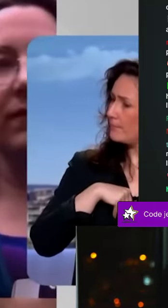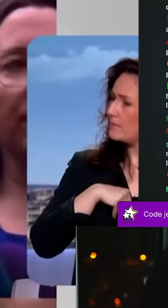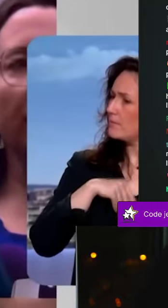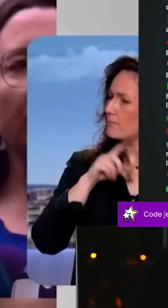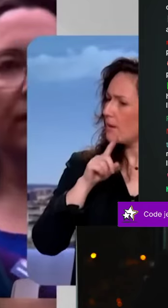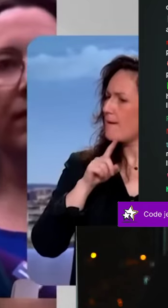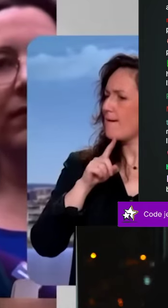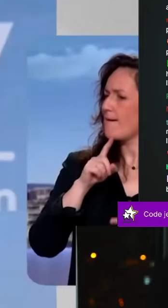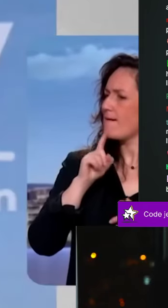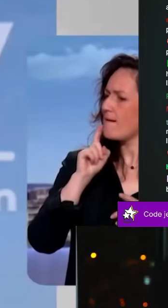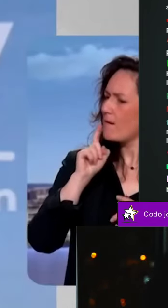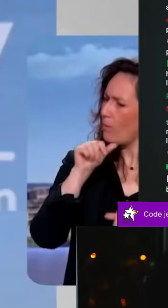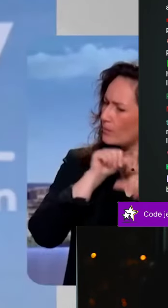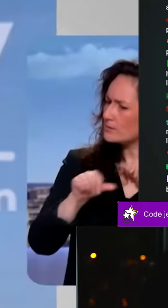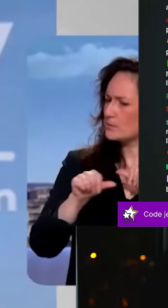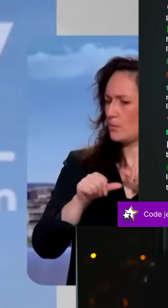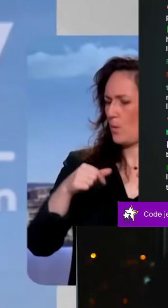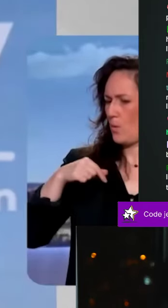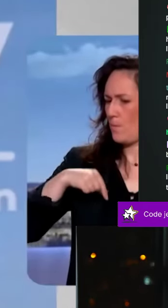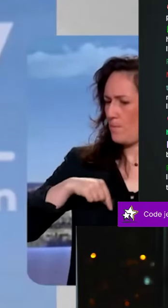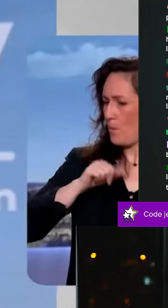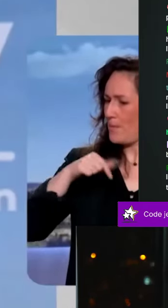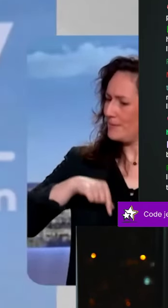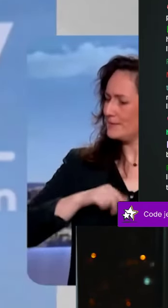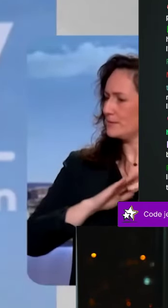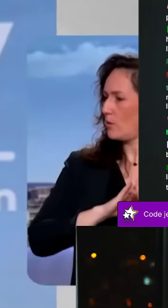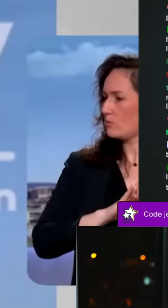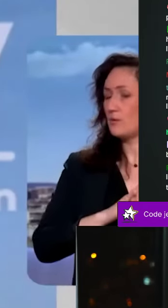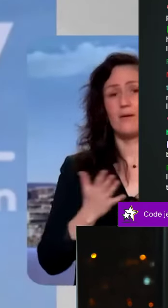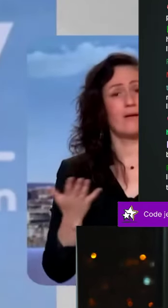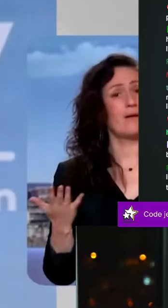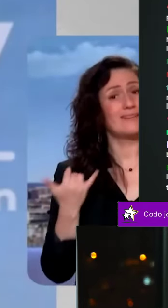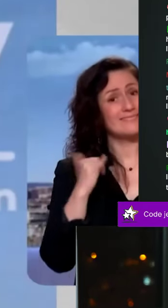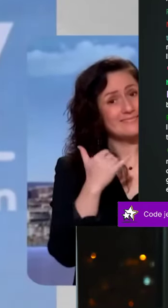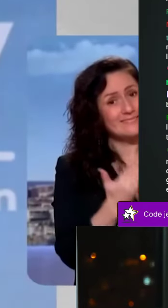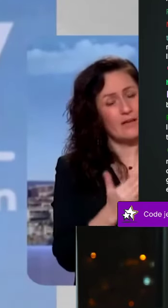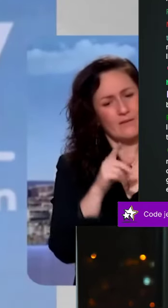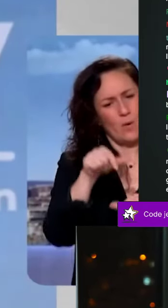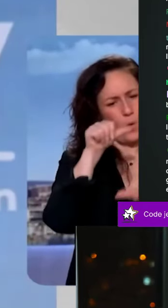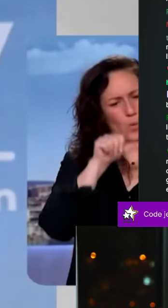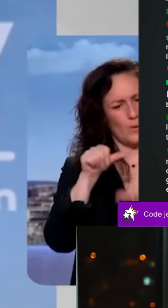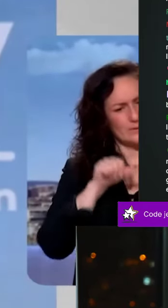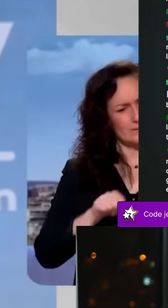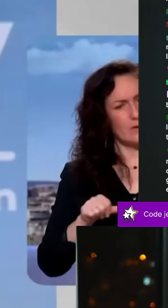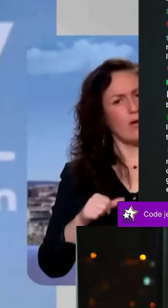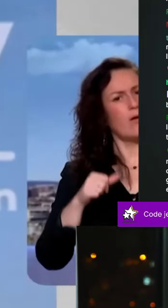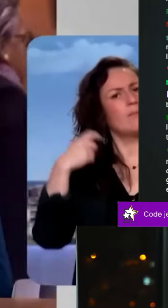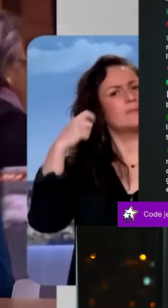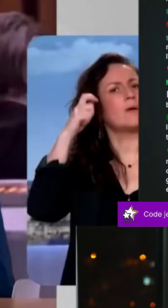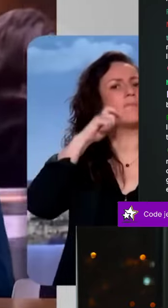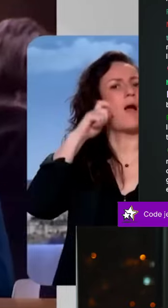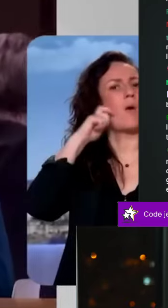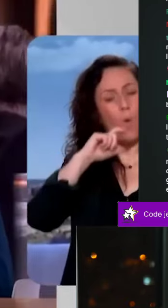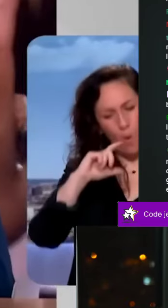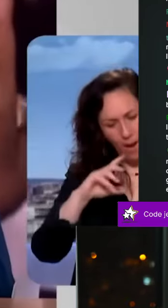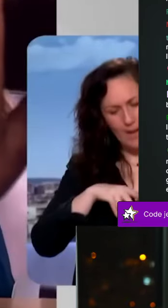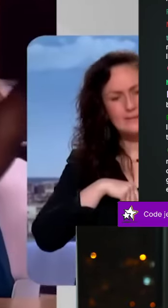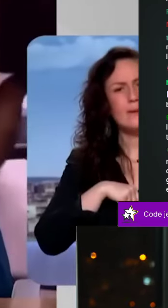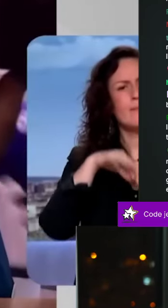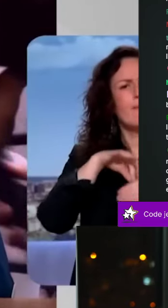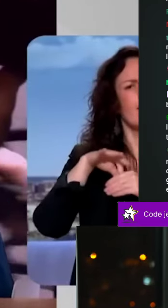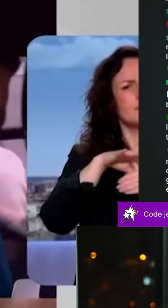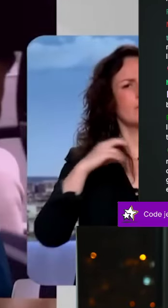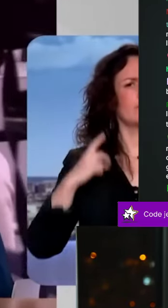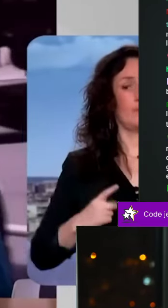cas-là il aurait fallu fixer comme préalable à toute discussion le fait que le Président de la République Emmanuel Macron reconnaissent enfin le résultat des élections